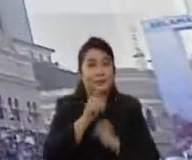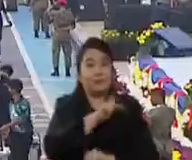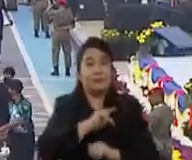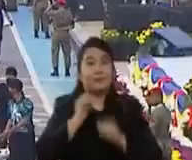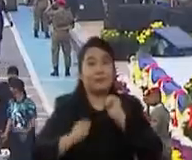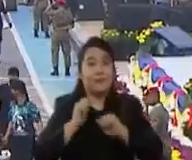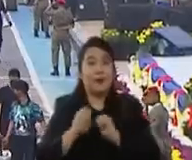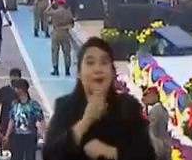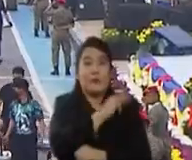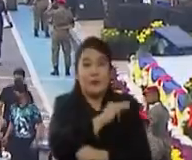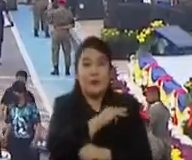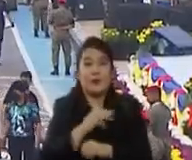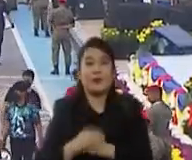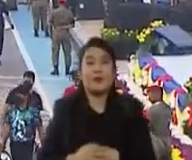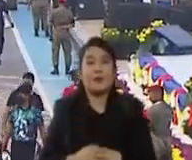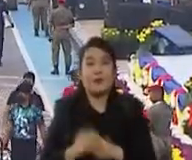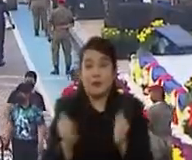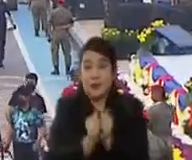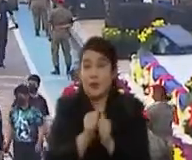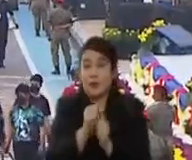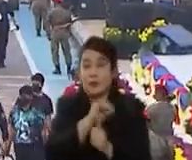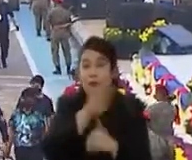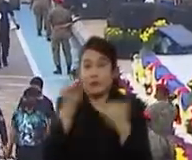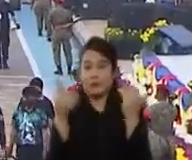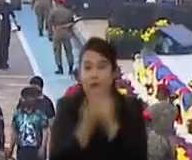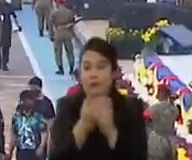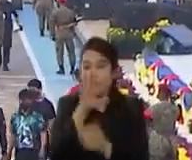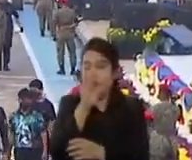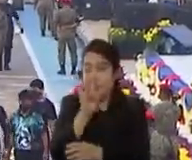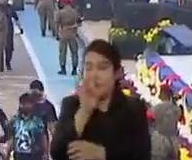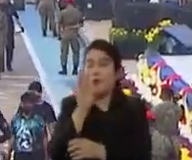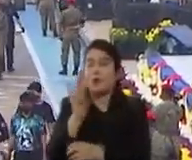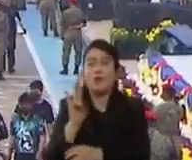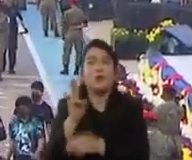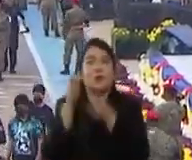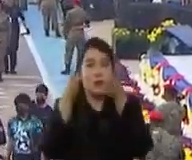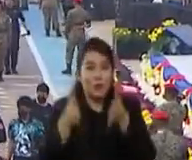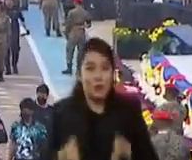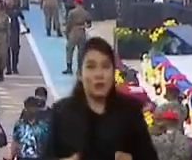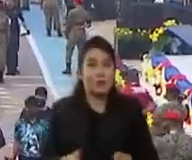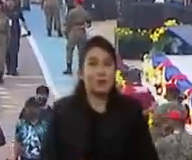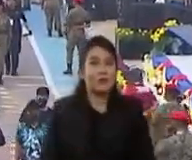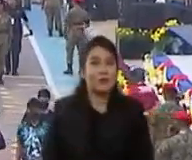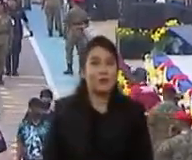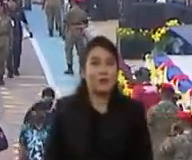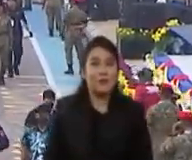Alif Akbar bin Abdul Kaim dengan kekuatan seramai 87 anggota.